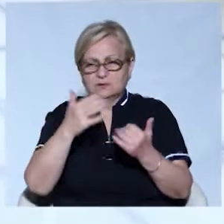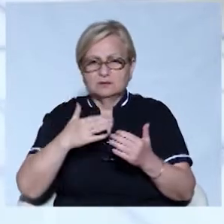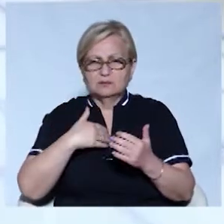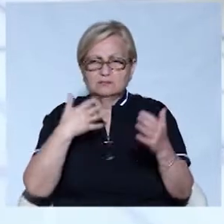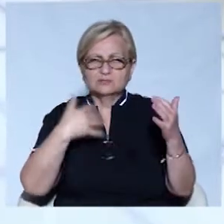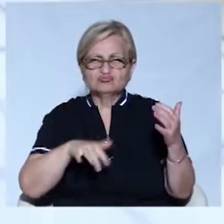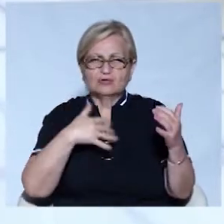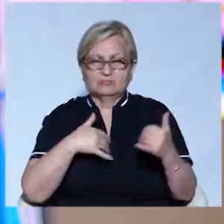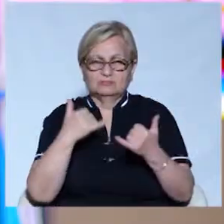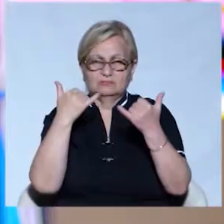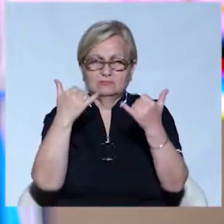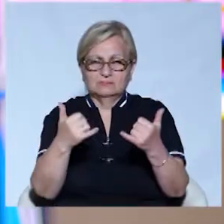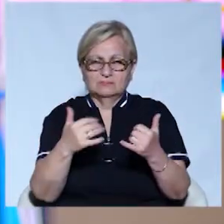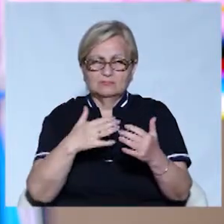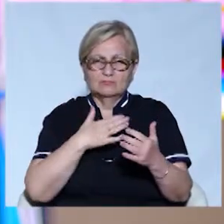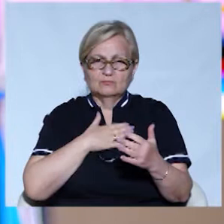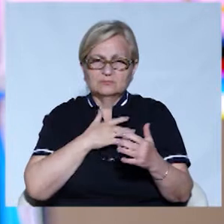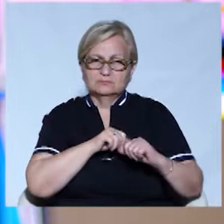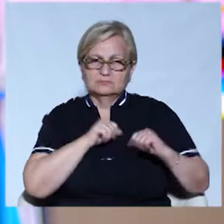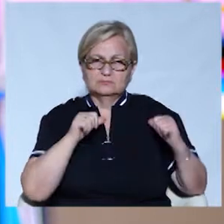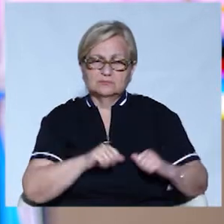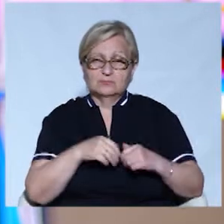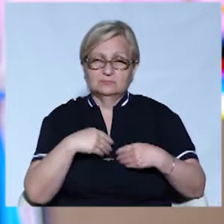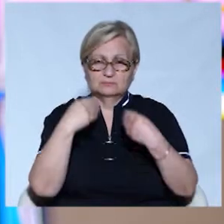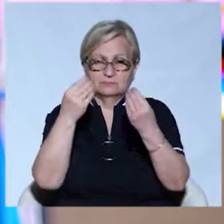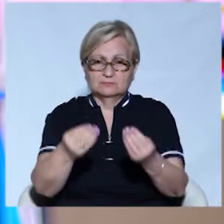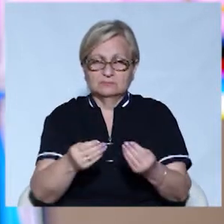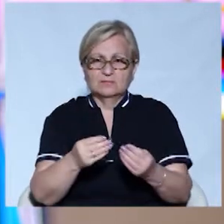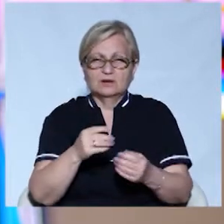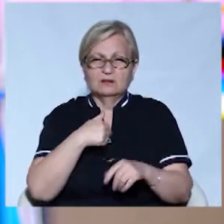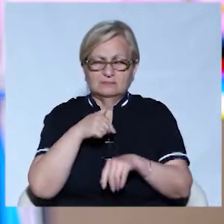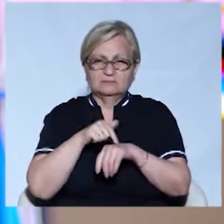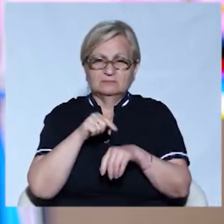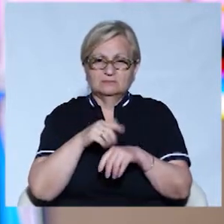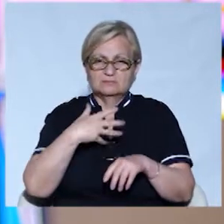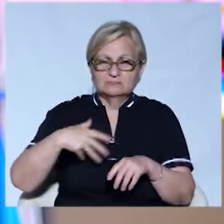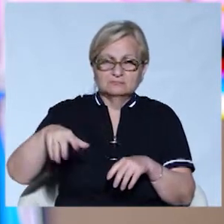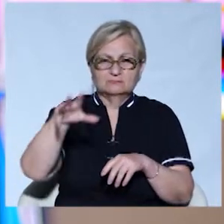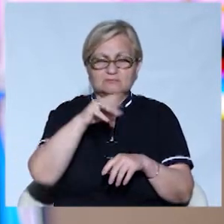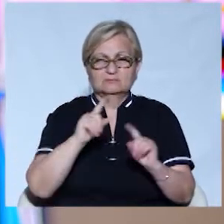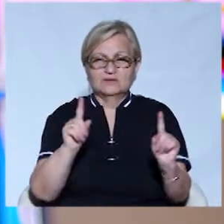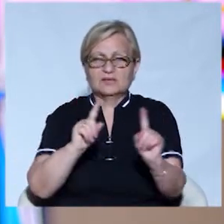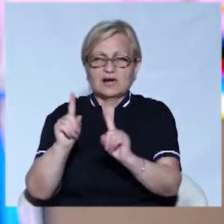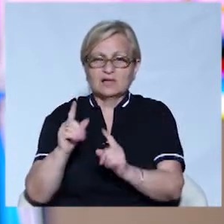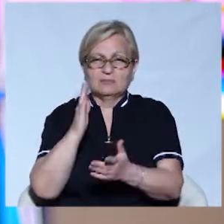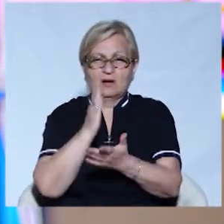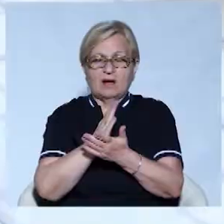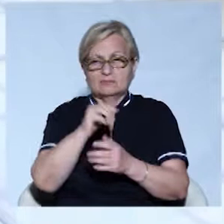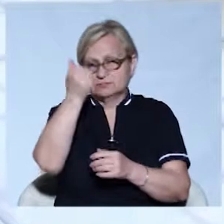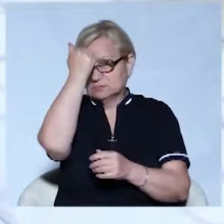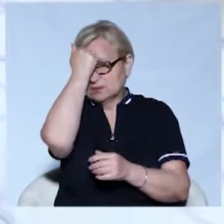ჩანგიც სწორუპოვარი, ჰა ჩემი გულიც რადგან მგზოვარი, ყველას რაიმე აქვს